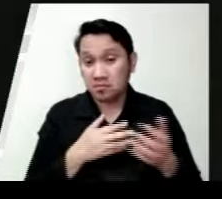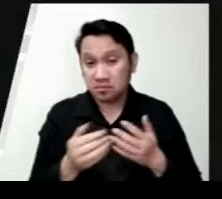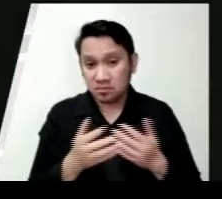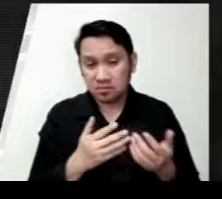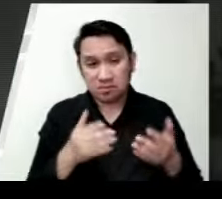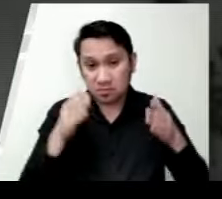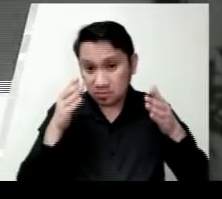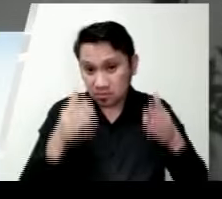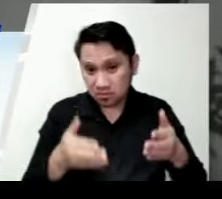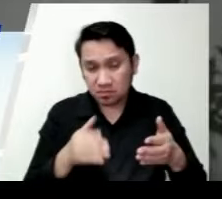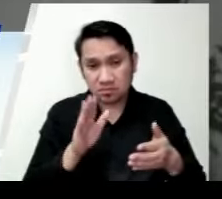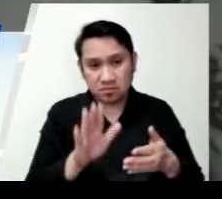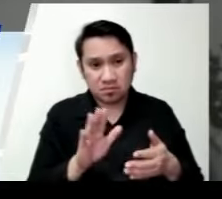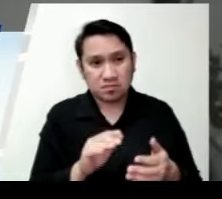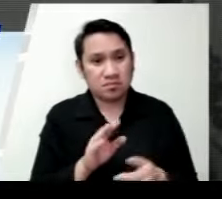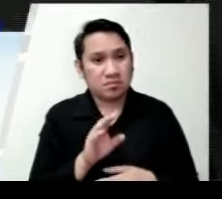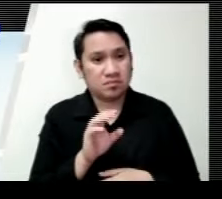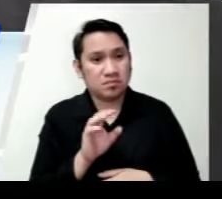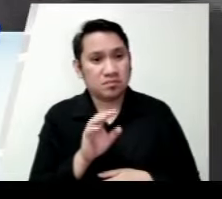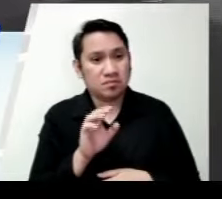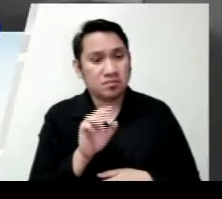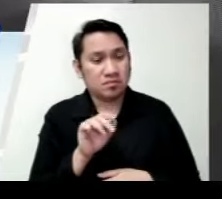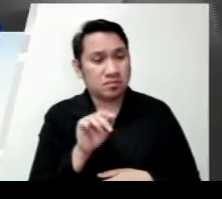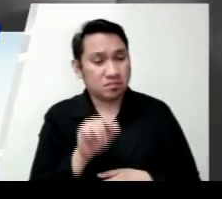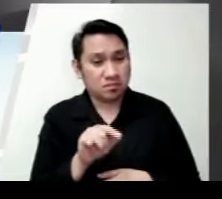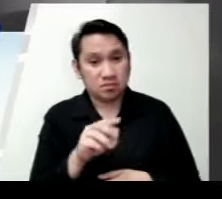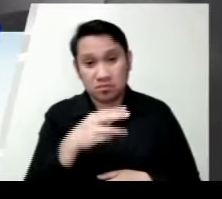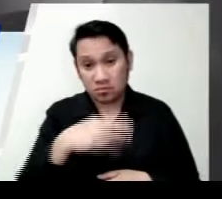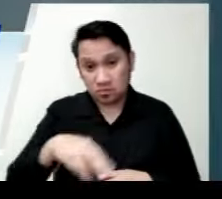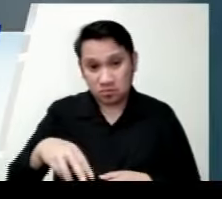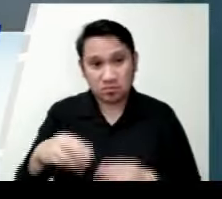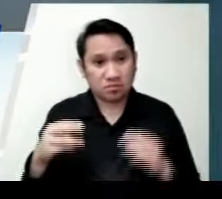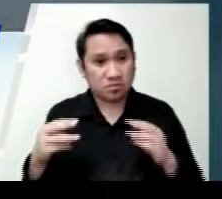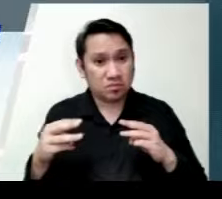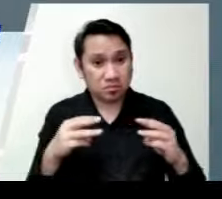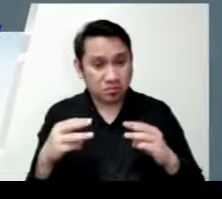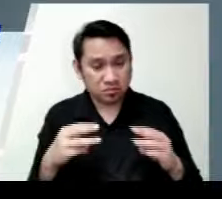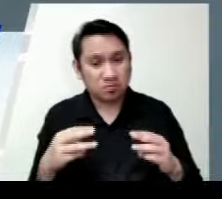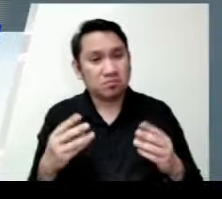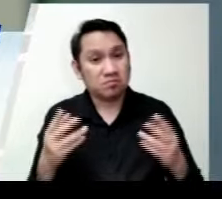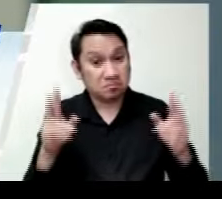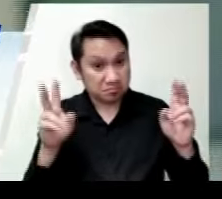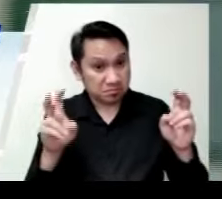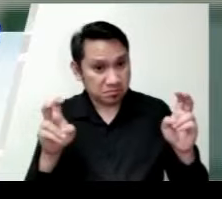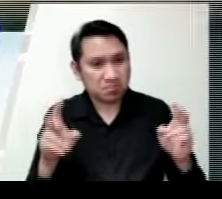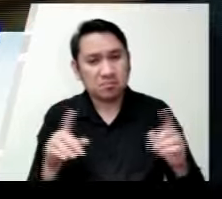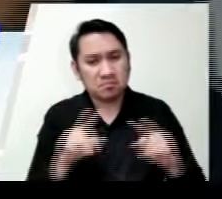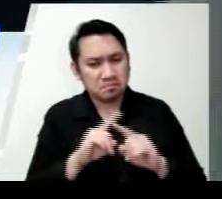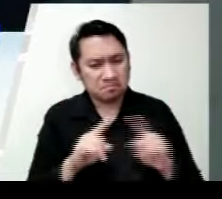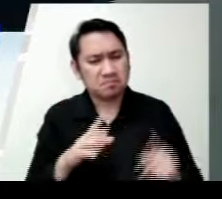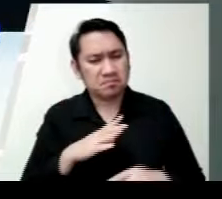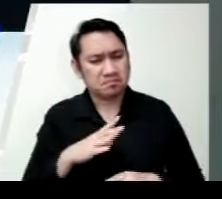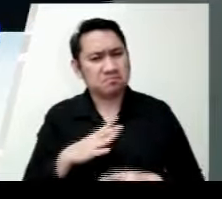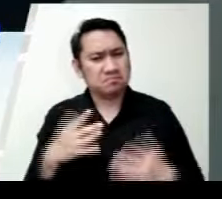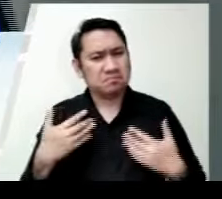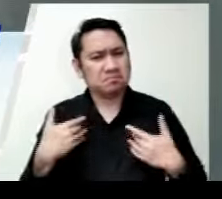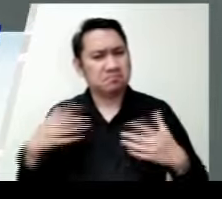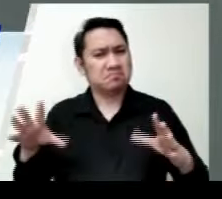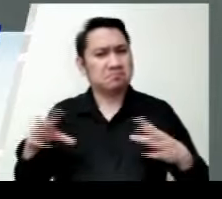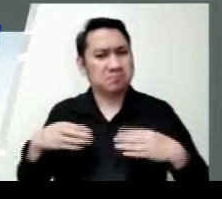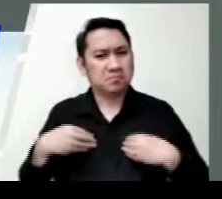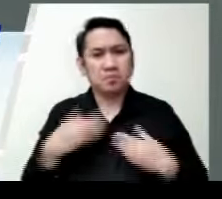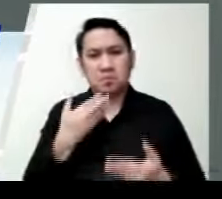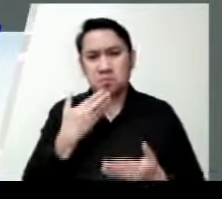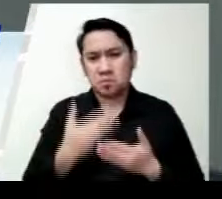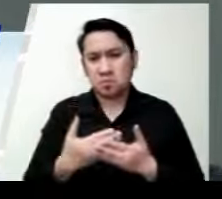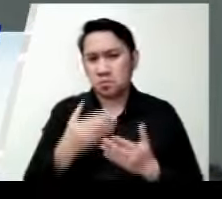marami niyang oras sa GMA Prime series na Widow's War, sulit naman daw dahil sa mga natatanggap nilang magagandang komento